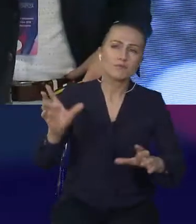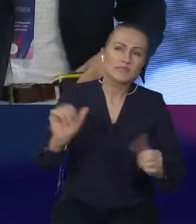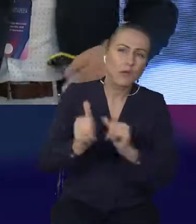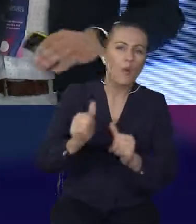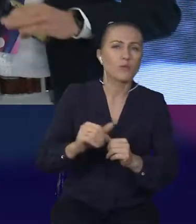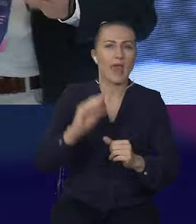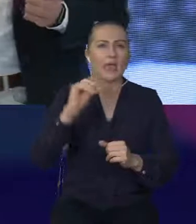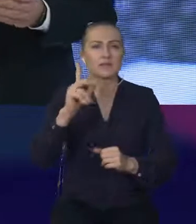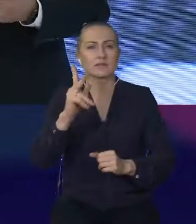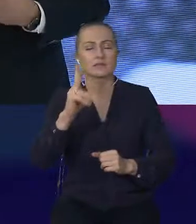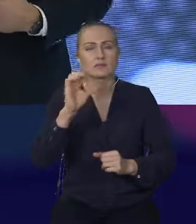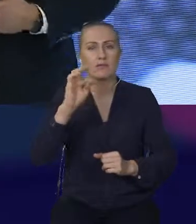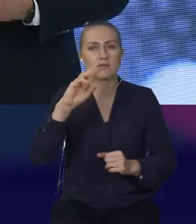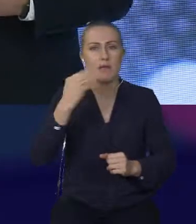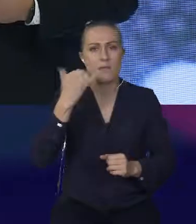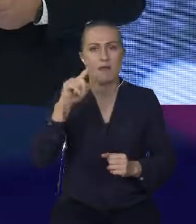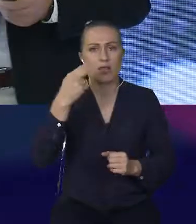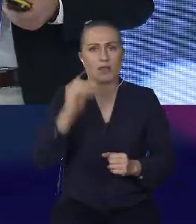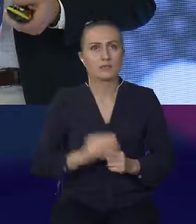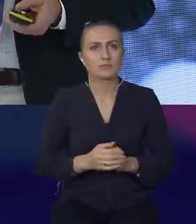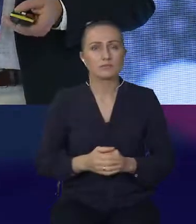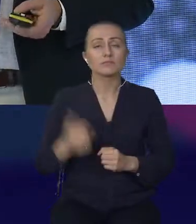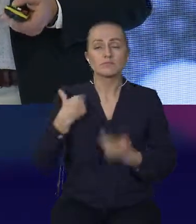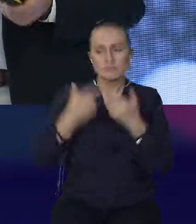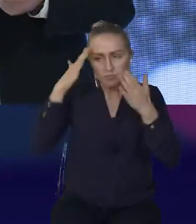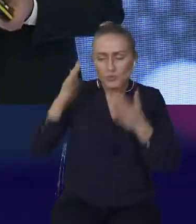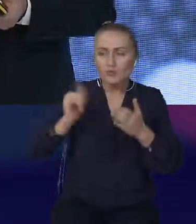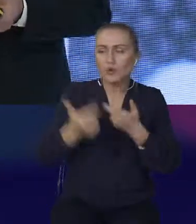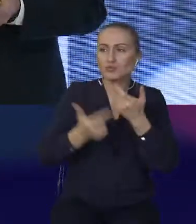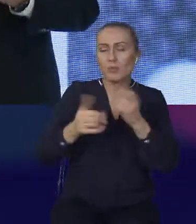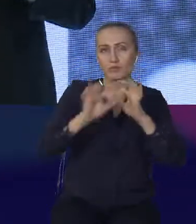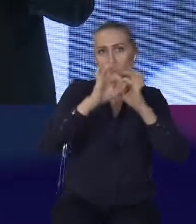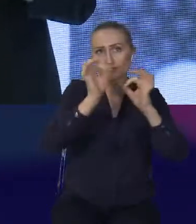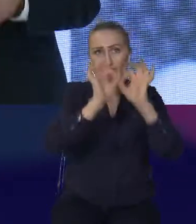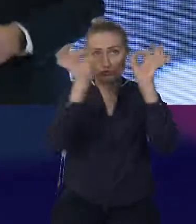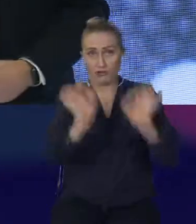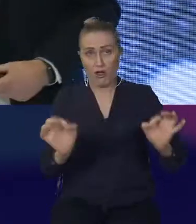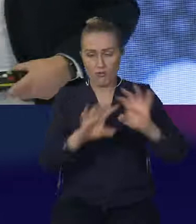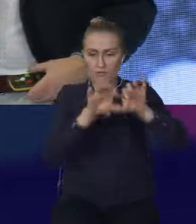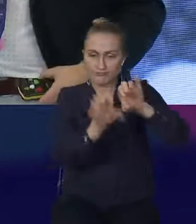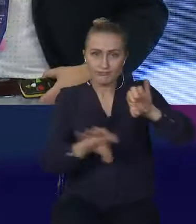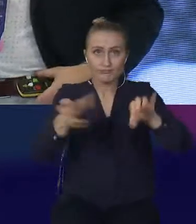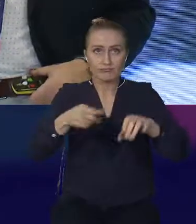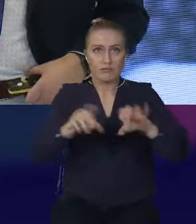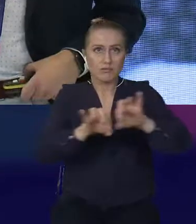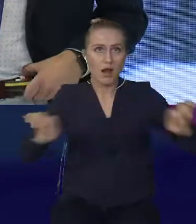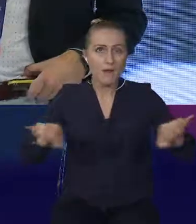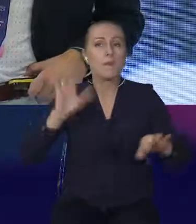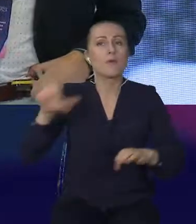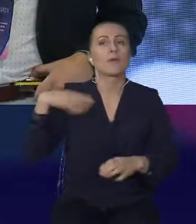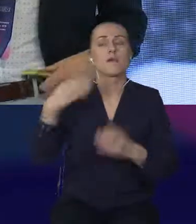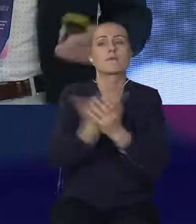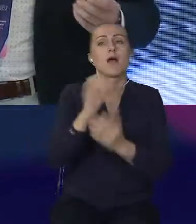Skupiliśmy się na opracowaniu samego kształtu ramy, potem razem z firmą AGP, w